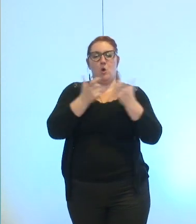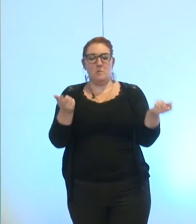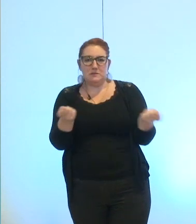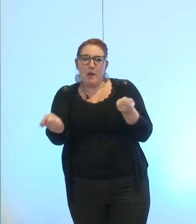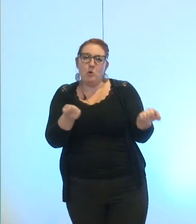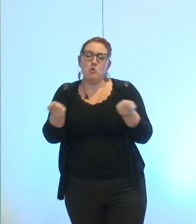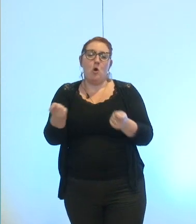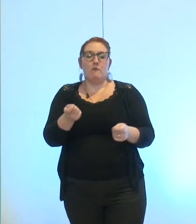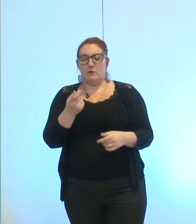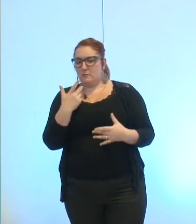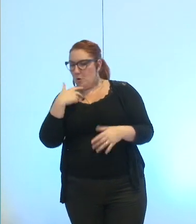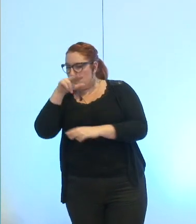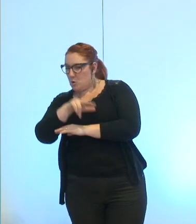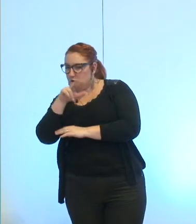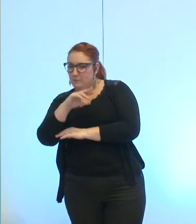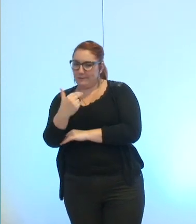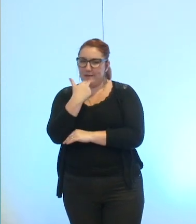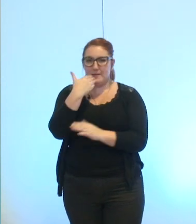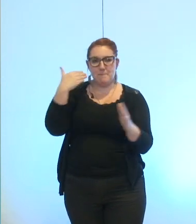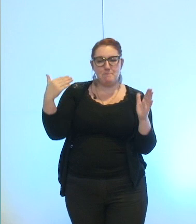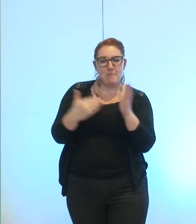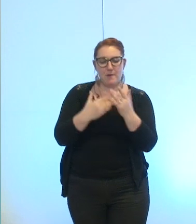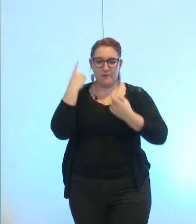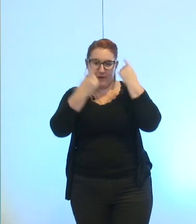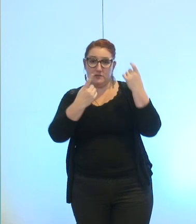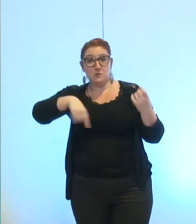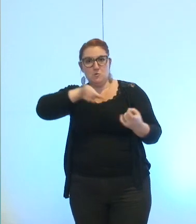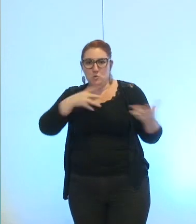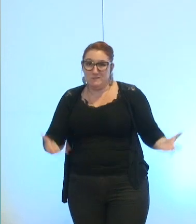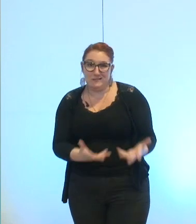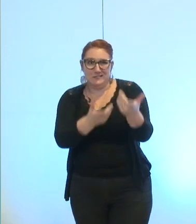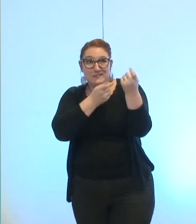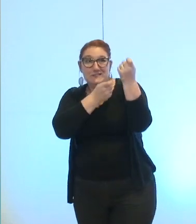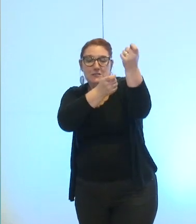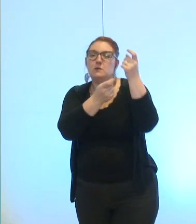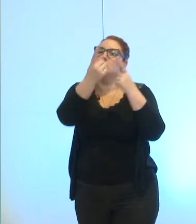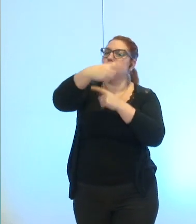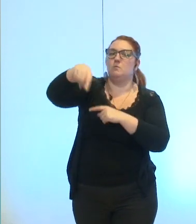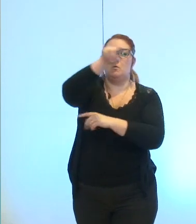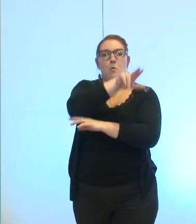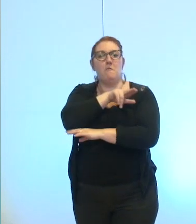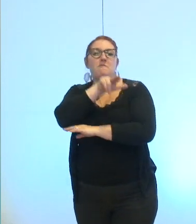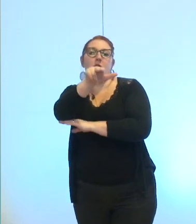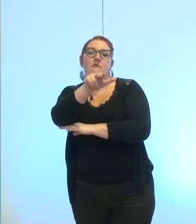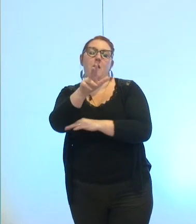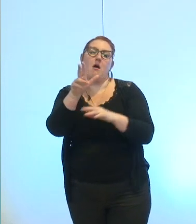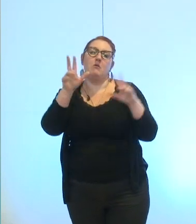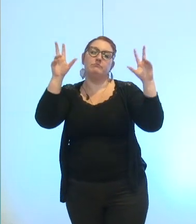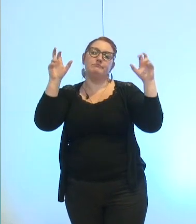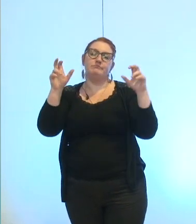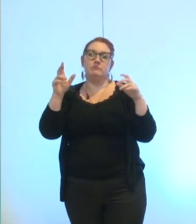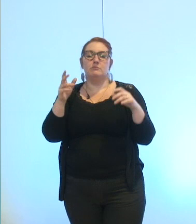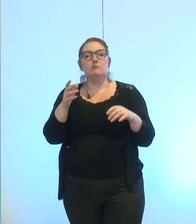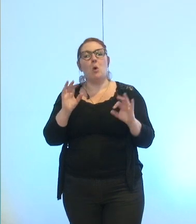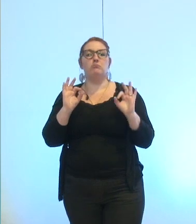de meilleures qualité de logement on est en train de de les stimuler et ils vont produire à moindre surcout dans un